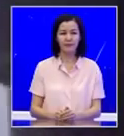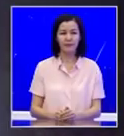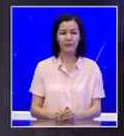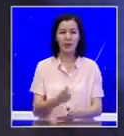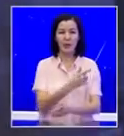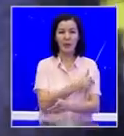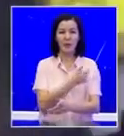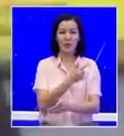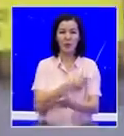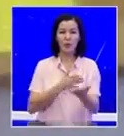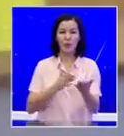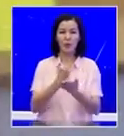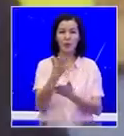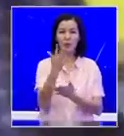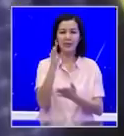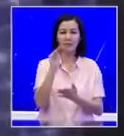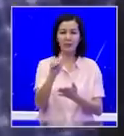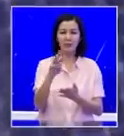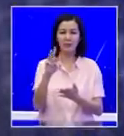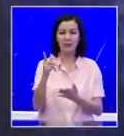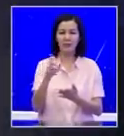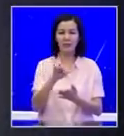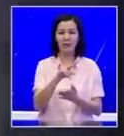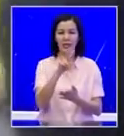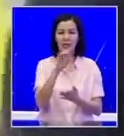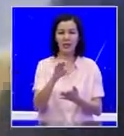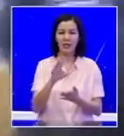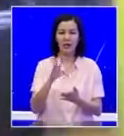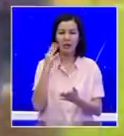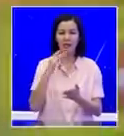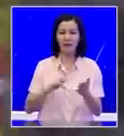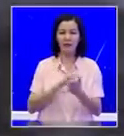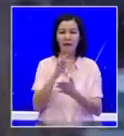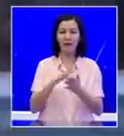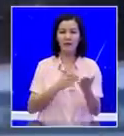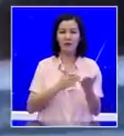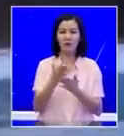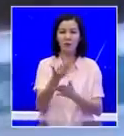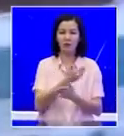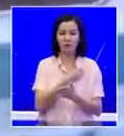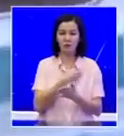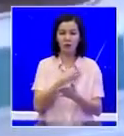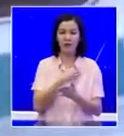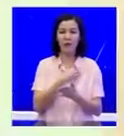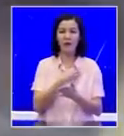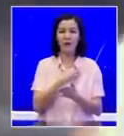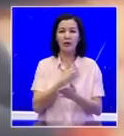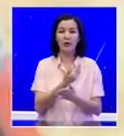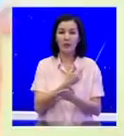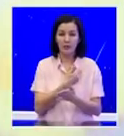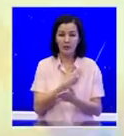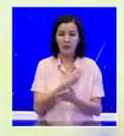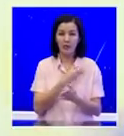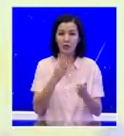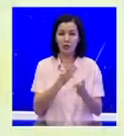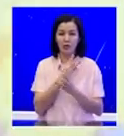Блокпекеттен өту құны 5000 теңге. Осылай деп санаған әлелік азамат Алматы қаласына оңай өтпек болған. Жергілікті тұрғын діттеген жеріне жете